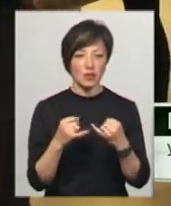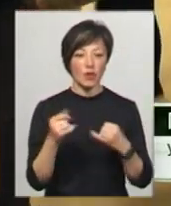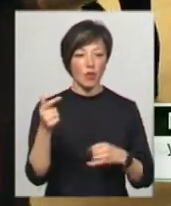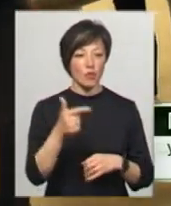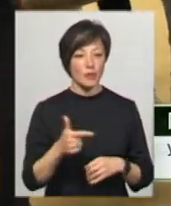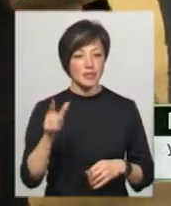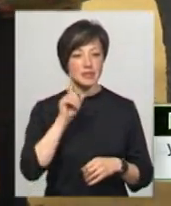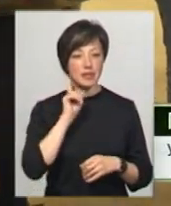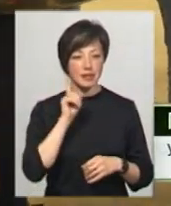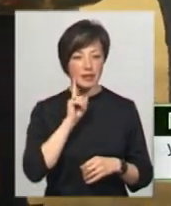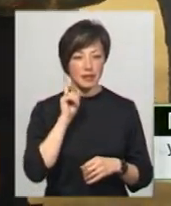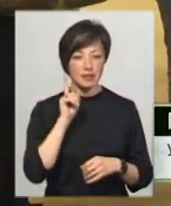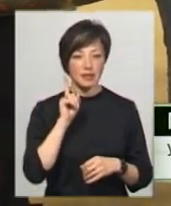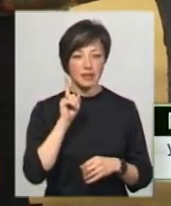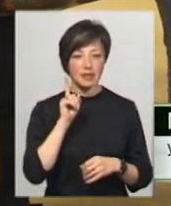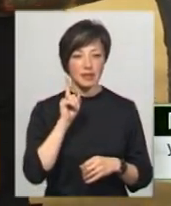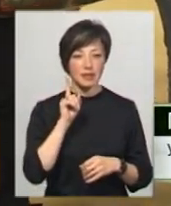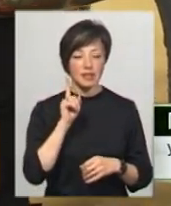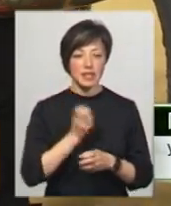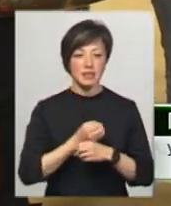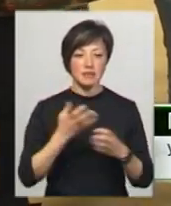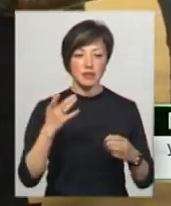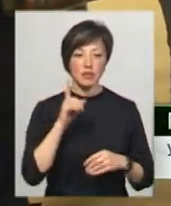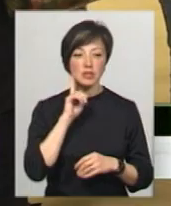голубий, зелений, світло-зелений